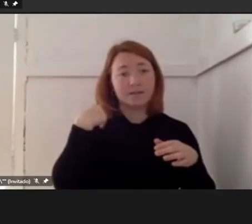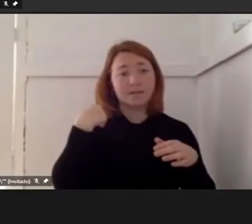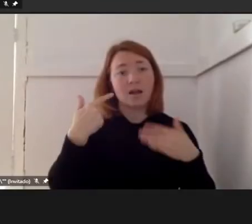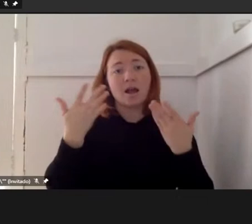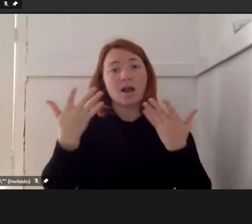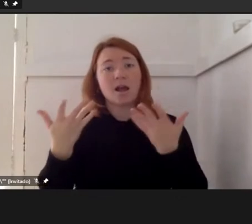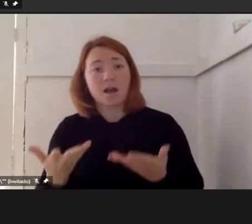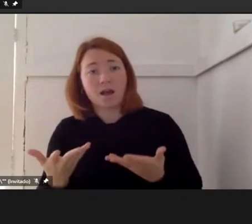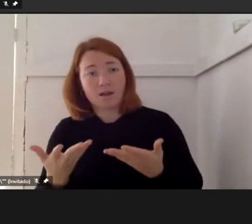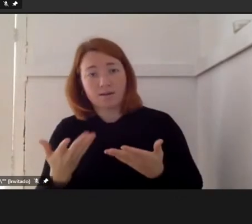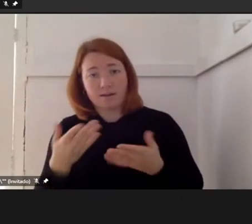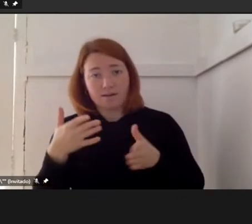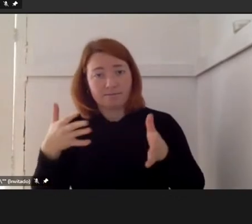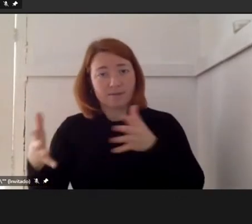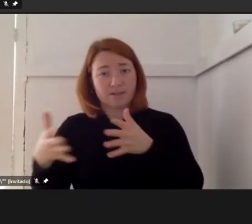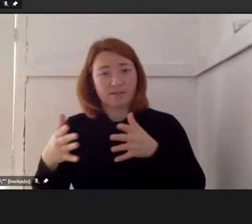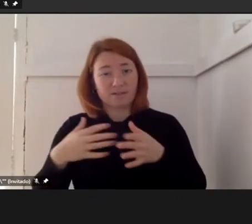situacions?